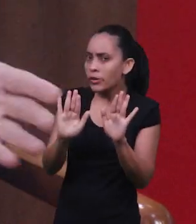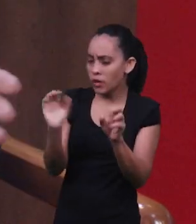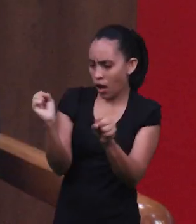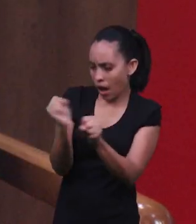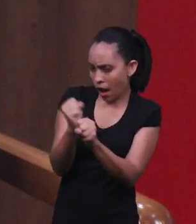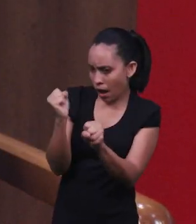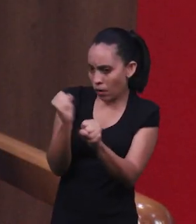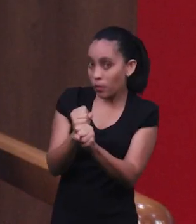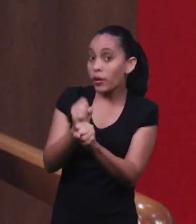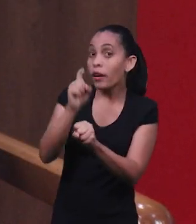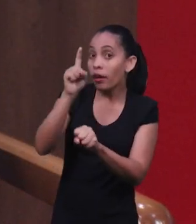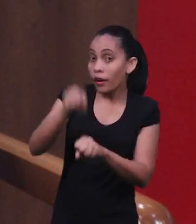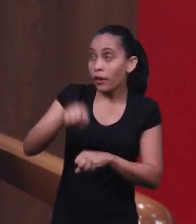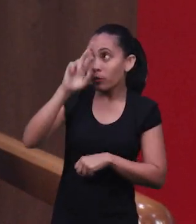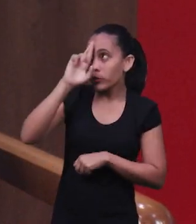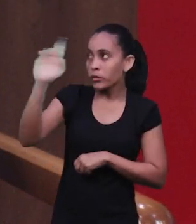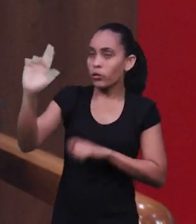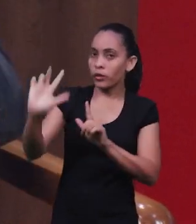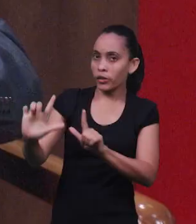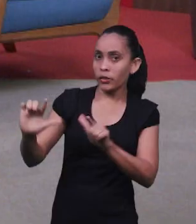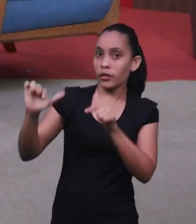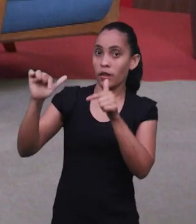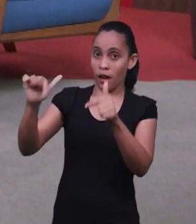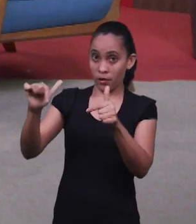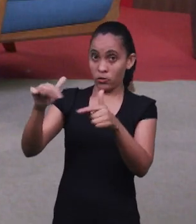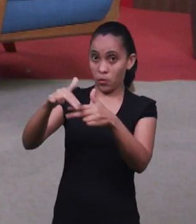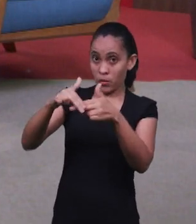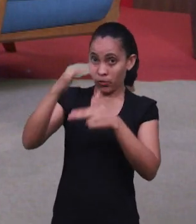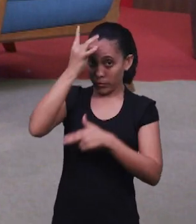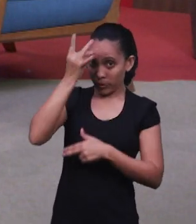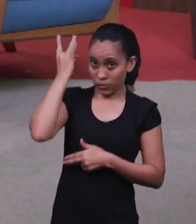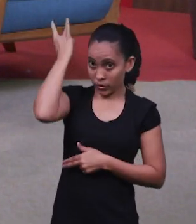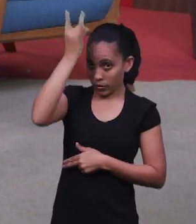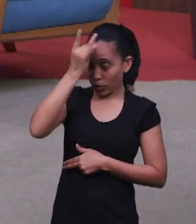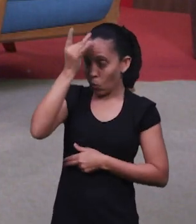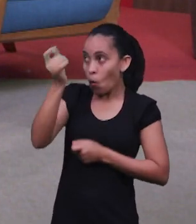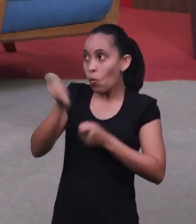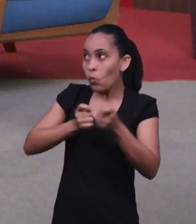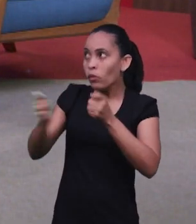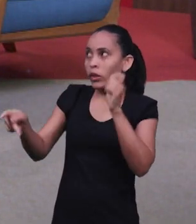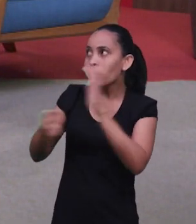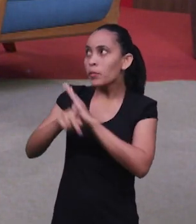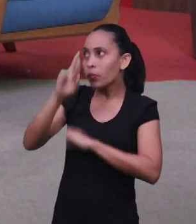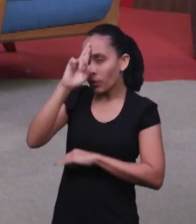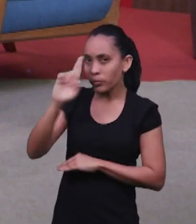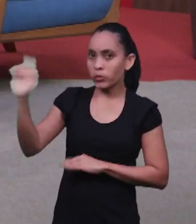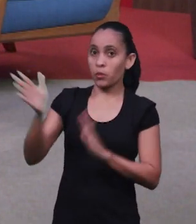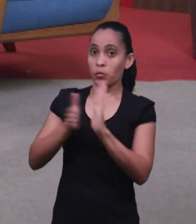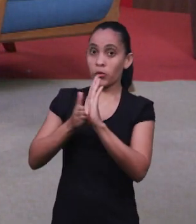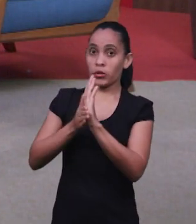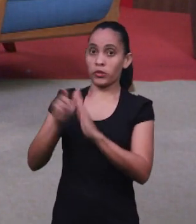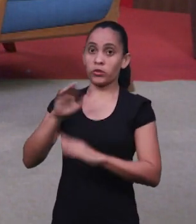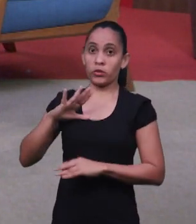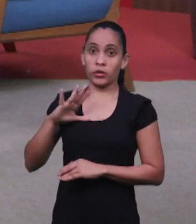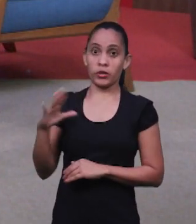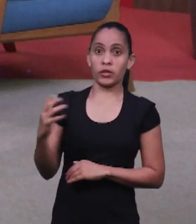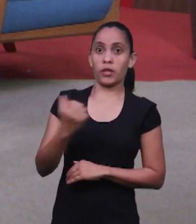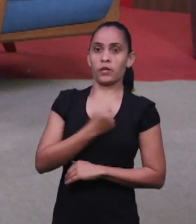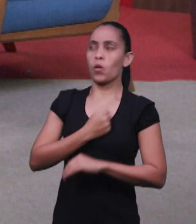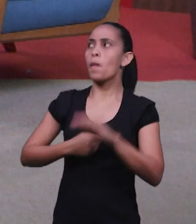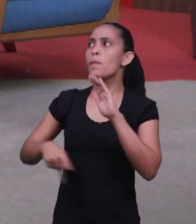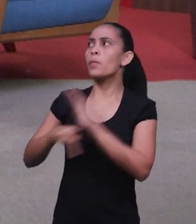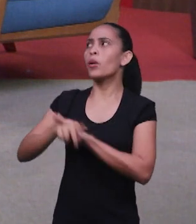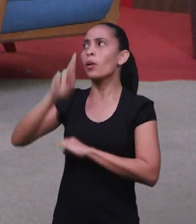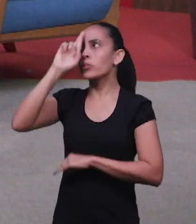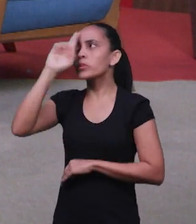qui fait l'œuvre, c'est le Seigneur par son Saint-Esprit. Le gouvernement est de lui, le projet de salut est de lui,